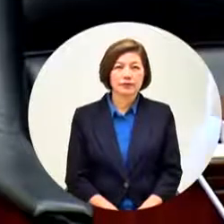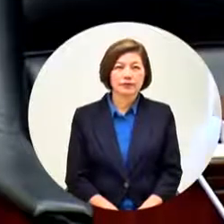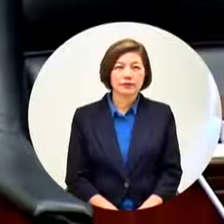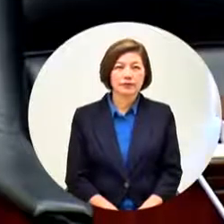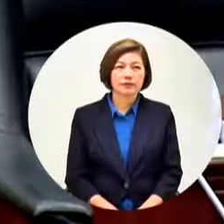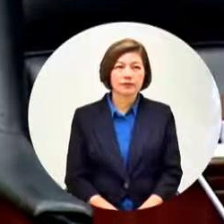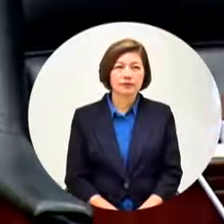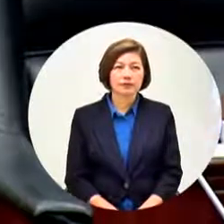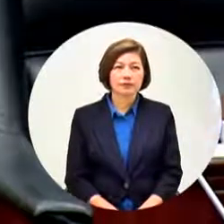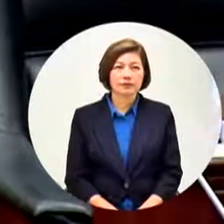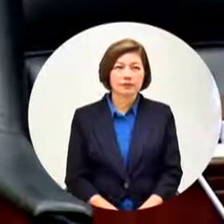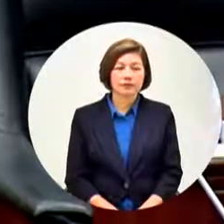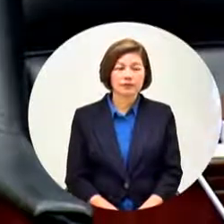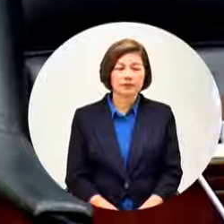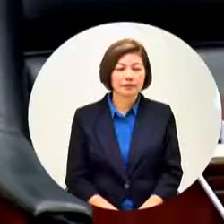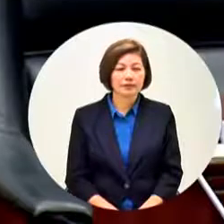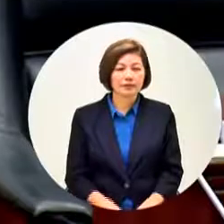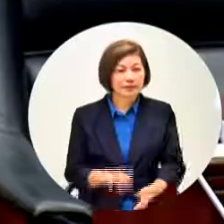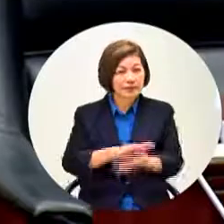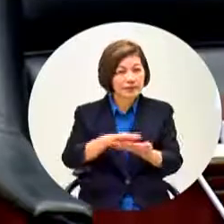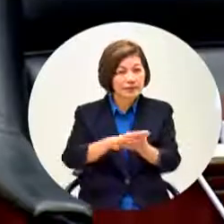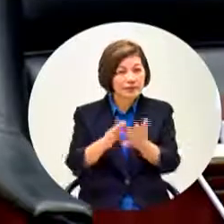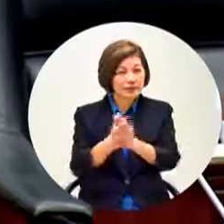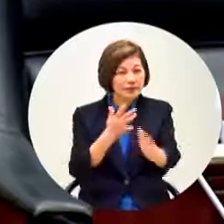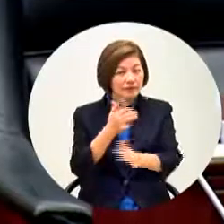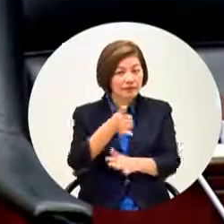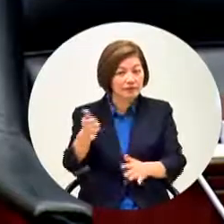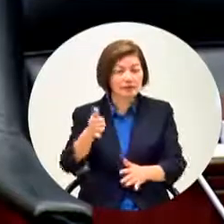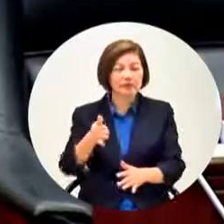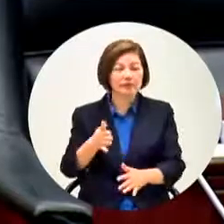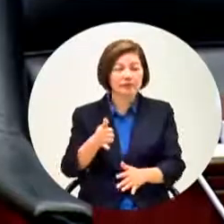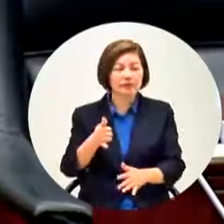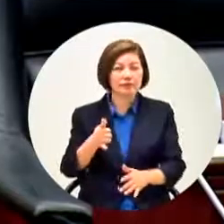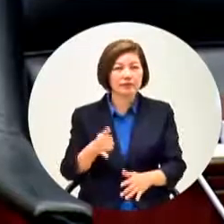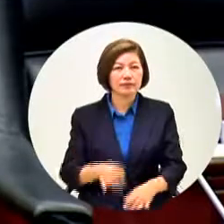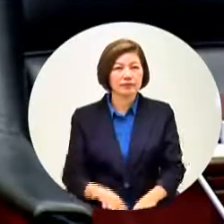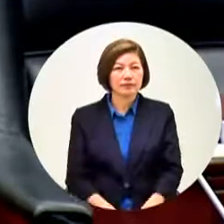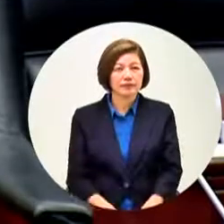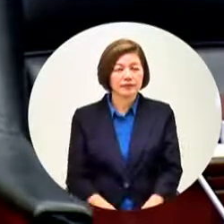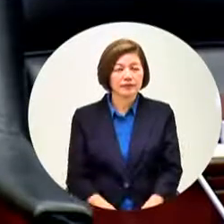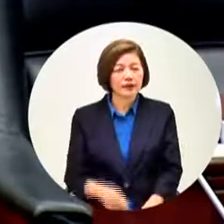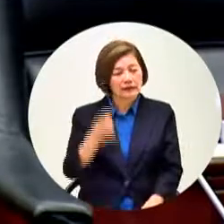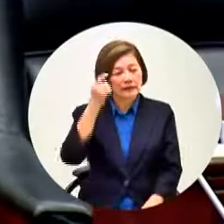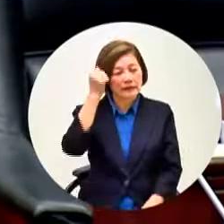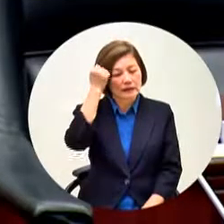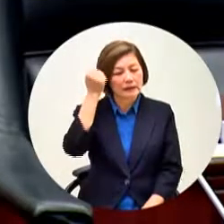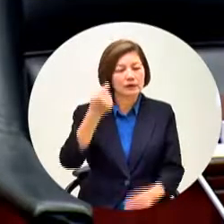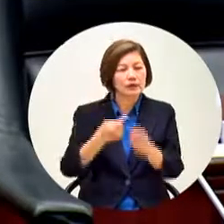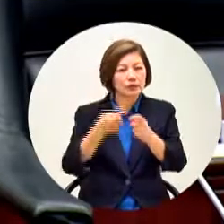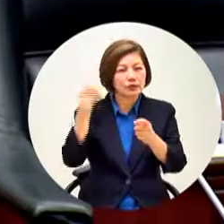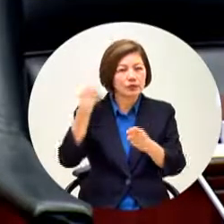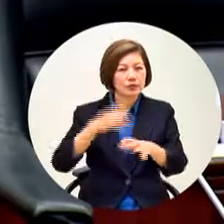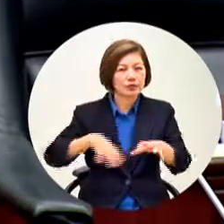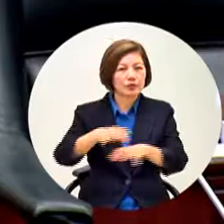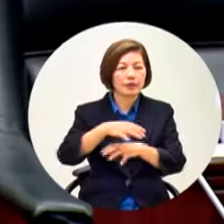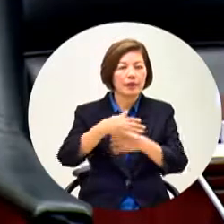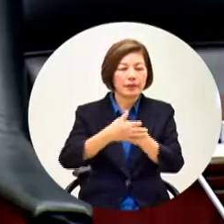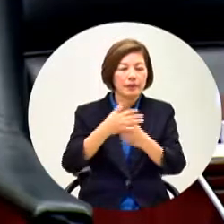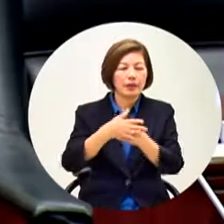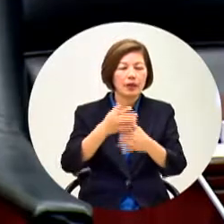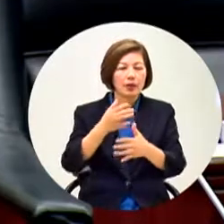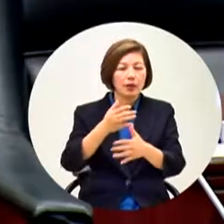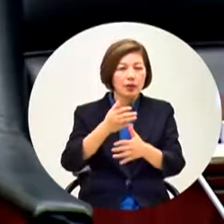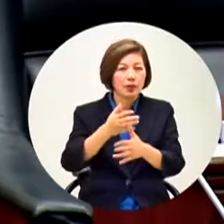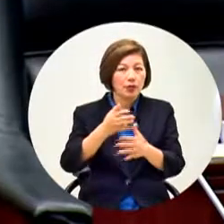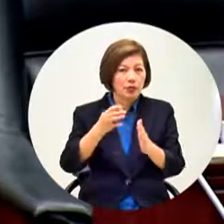安这清洁队员啦吼，我记甲顶年安环保局有哪有去招考新的清洁队员